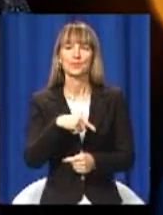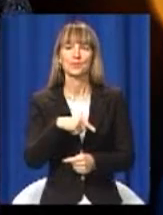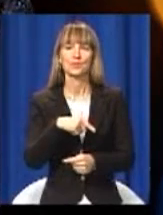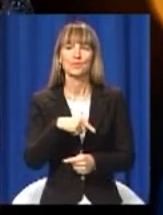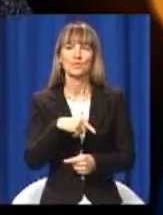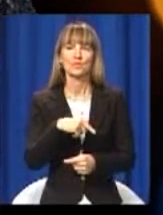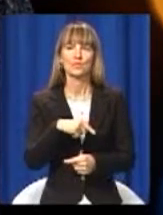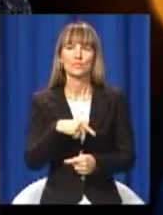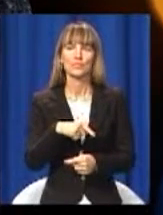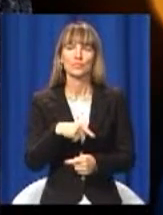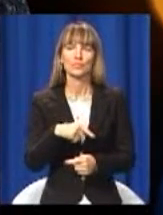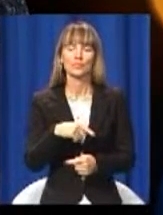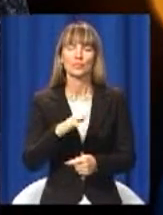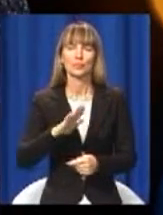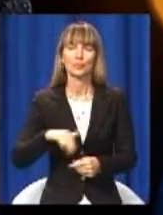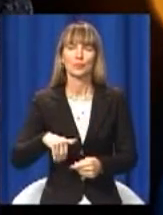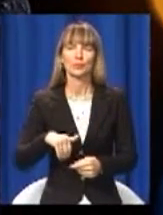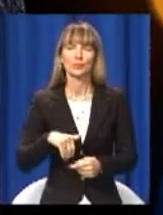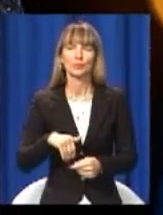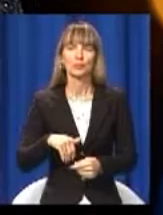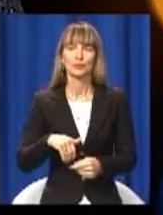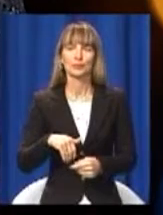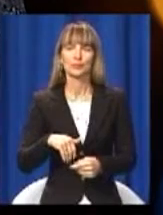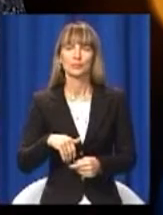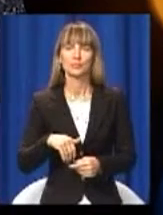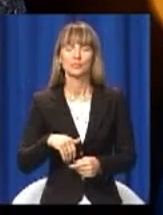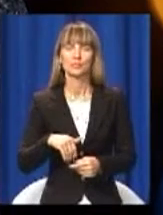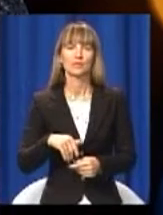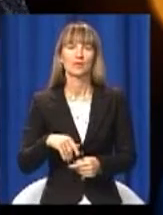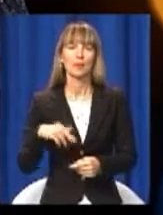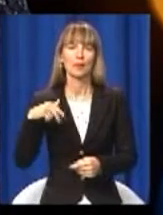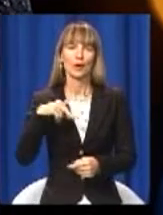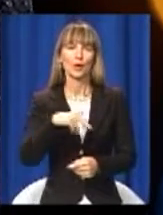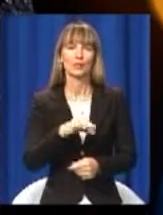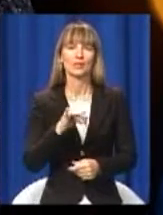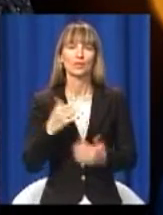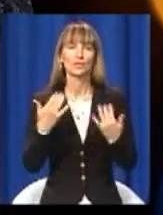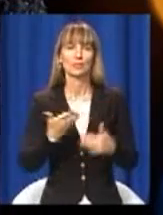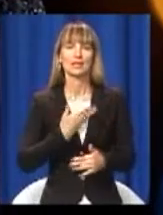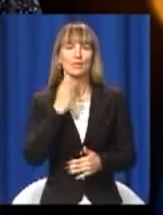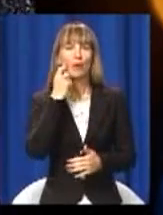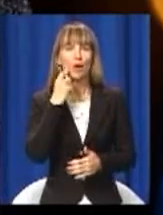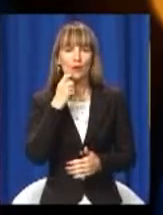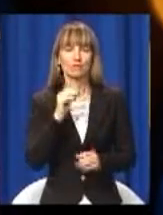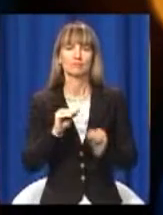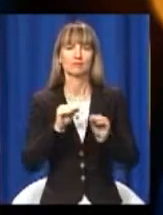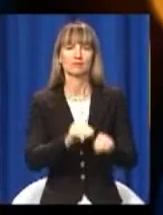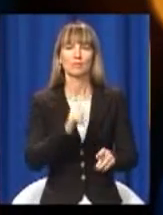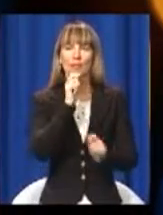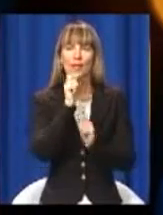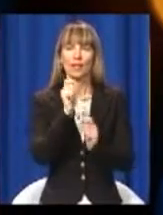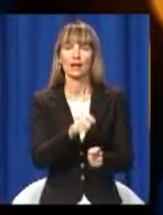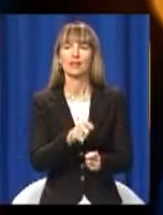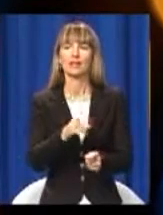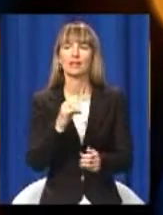цокаемся. И потом приходим, и уже Дед Мороз положил подарки. На Новый